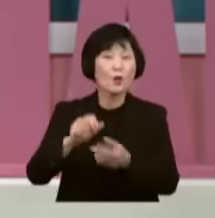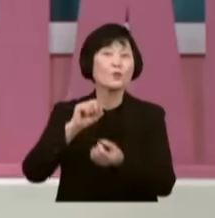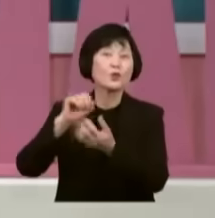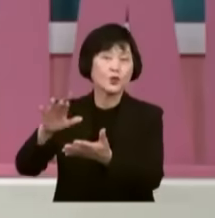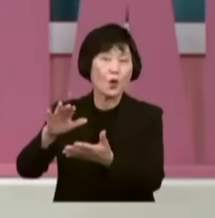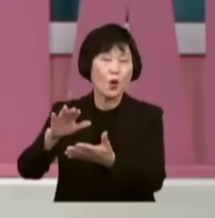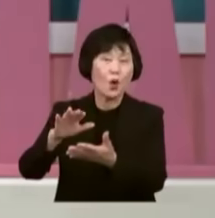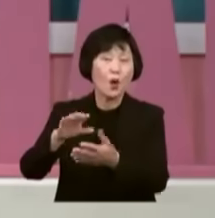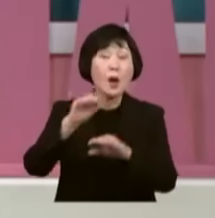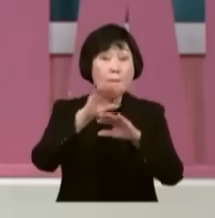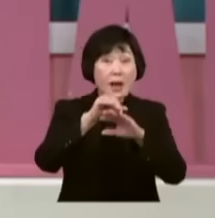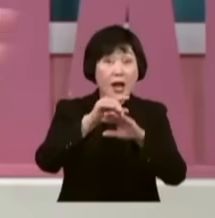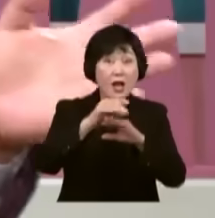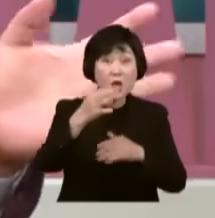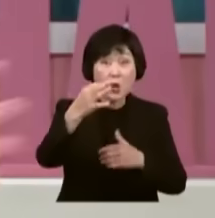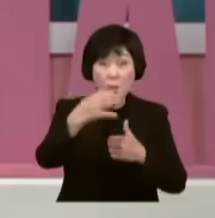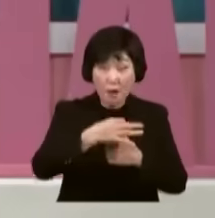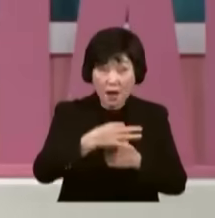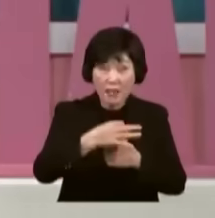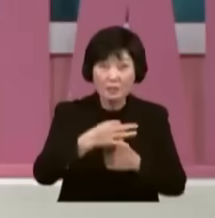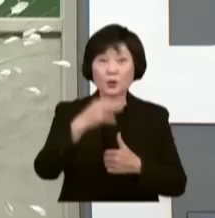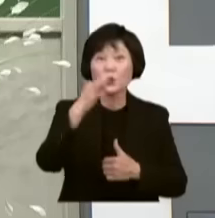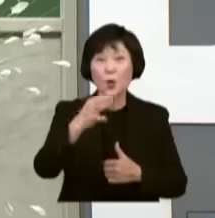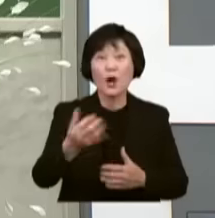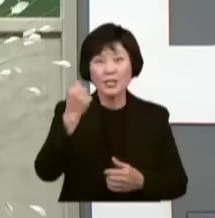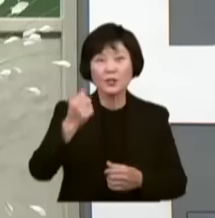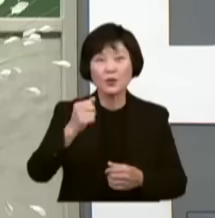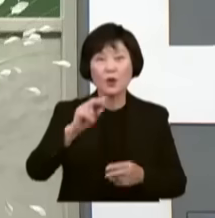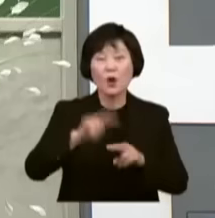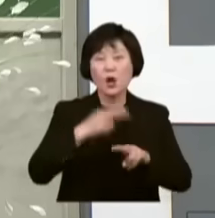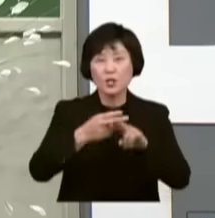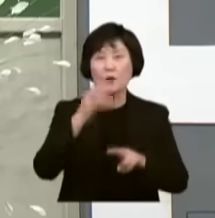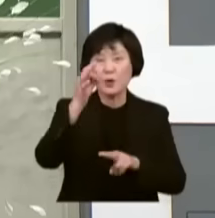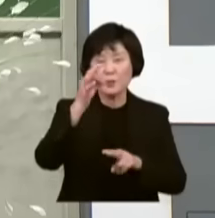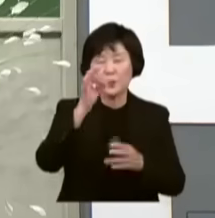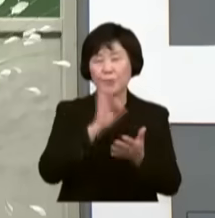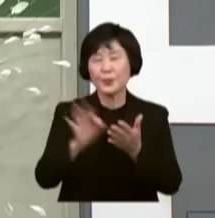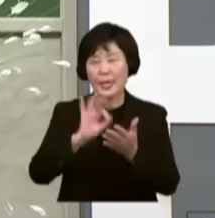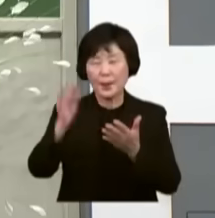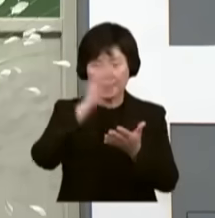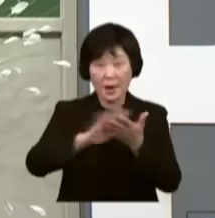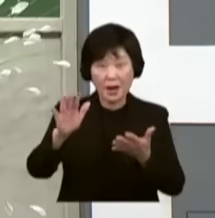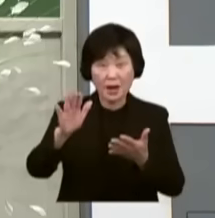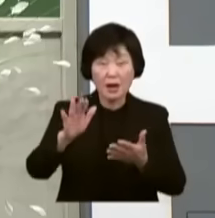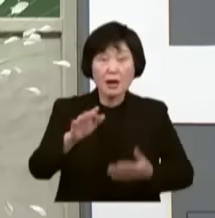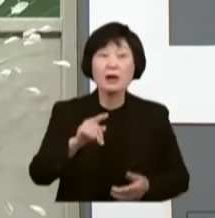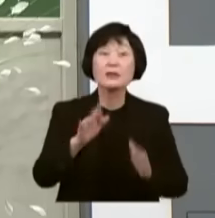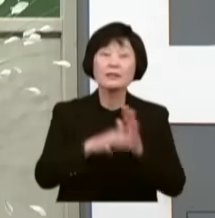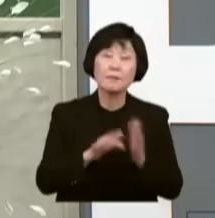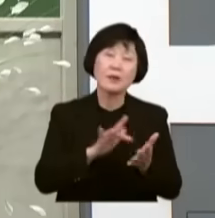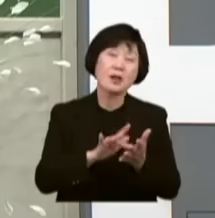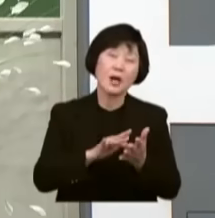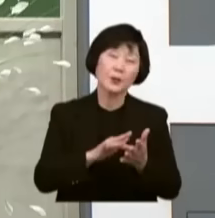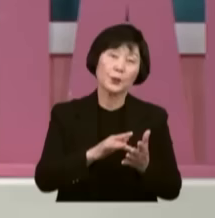야. 그러면 그게 싶으니까. 모든 게 다 그거는 뭐. 근데 안 생겼어요. 안 생겼죠. 네. 생길 그러다가. 수가 없죠. 아니 그리고 약도 먹어보고